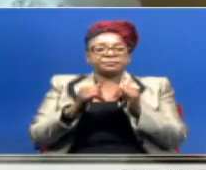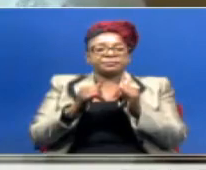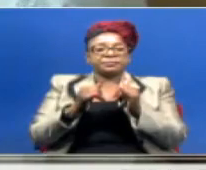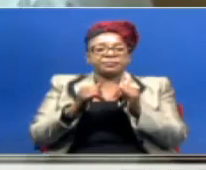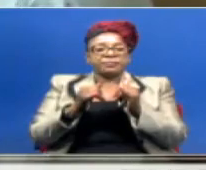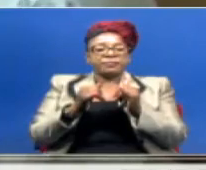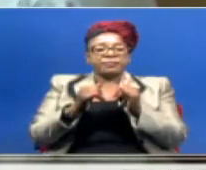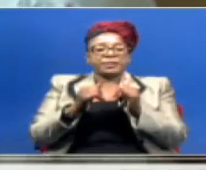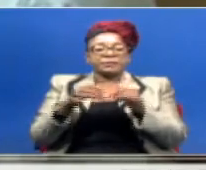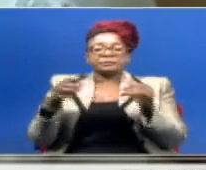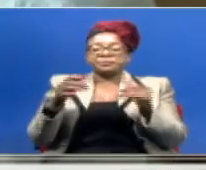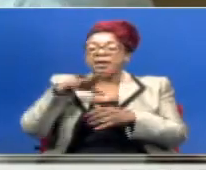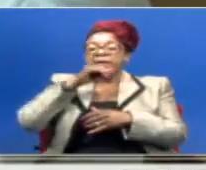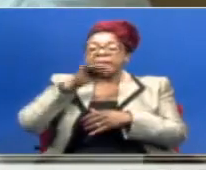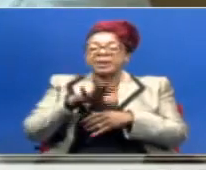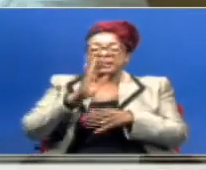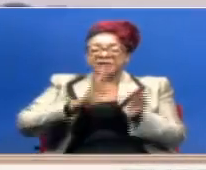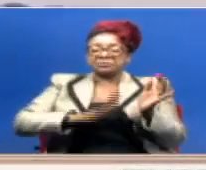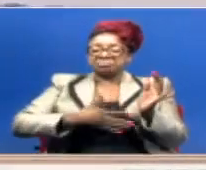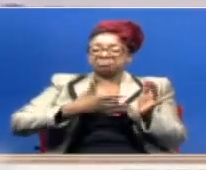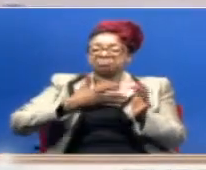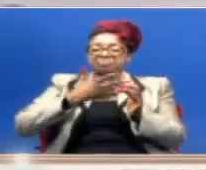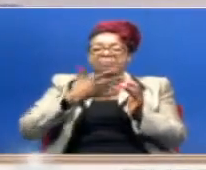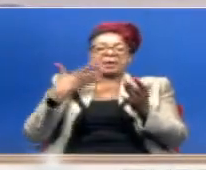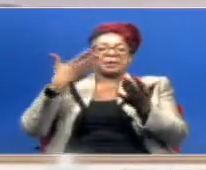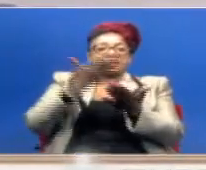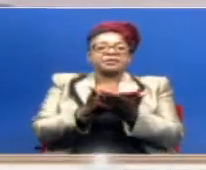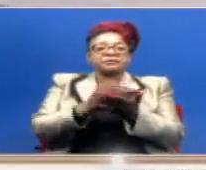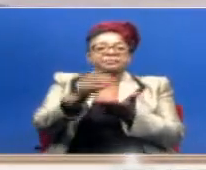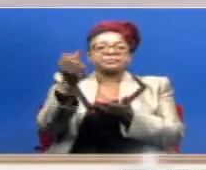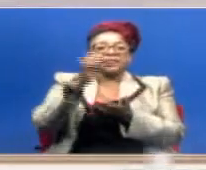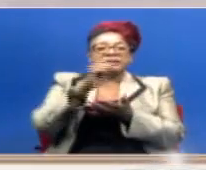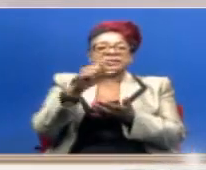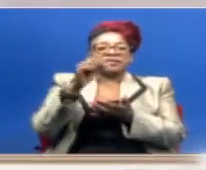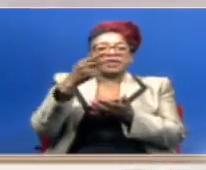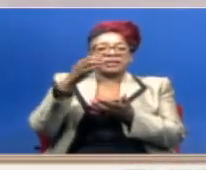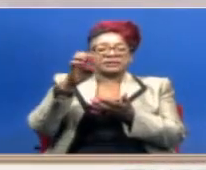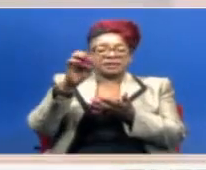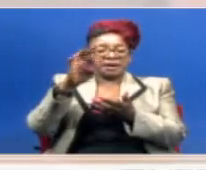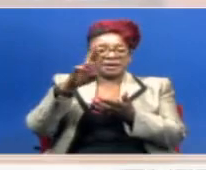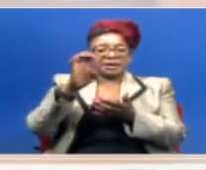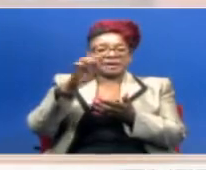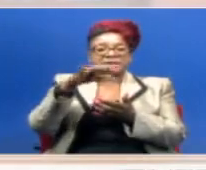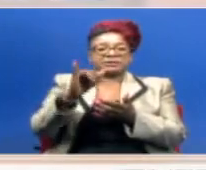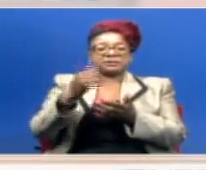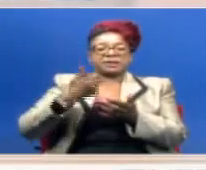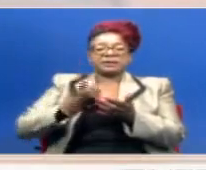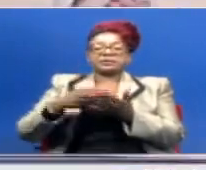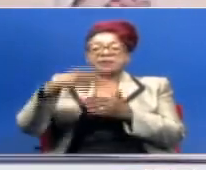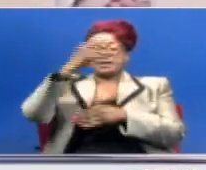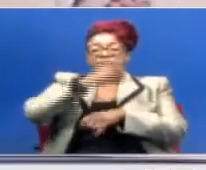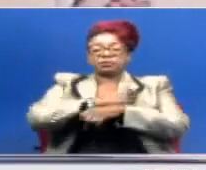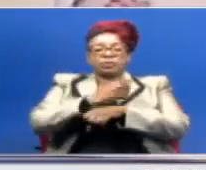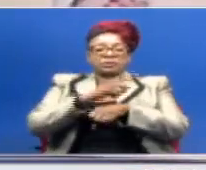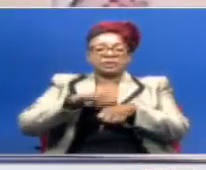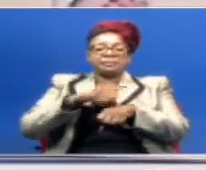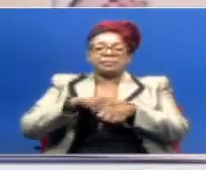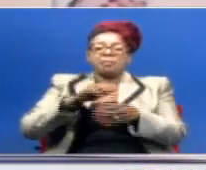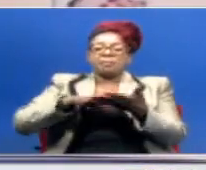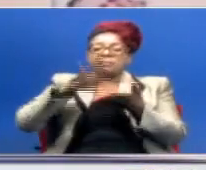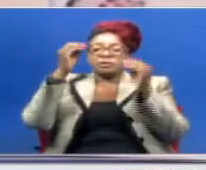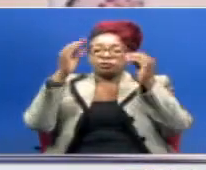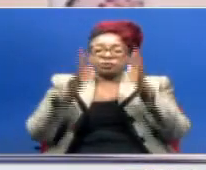Wazazi waliojawa na hamaki walifika katika shule ya Mtakatifu Theresa Eregi baada ya makumi wanafunzi kulazwa.